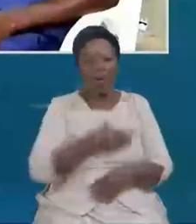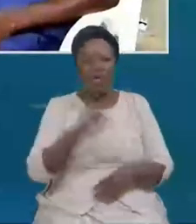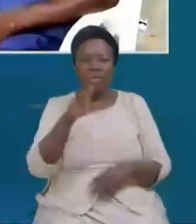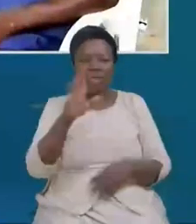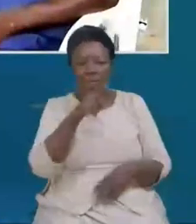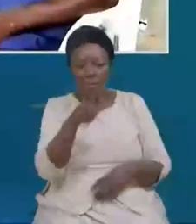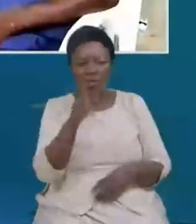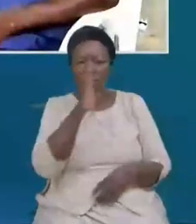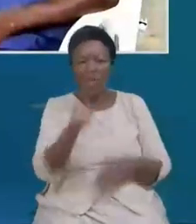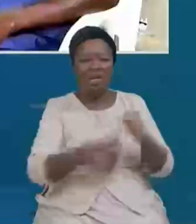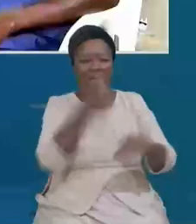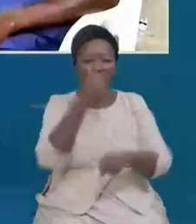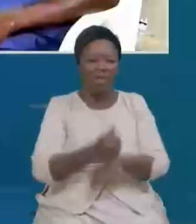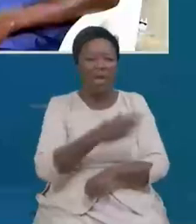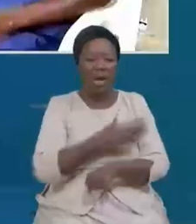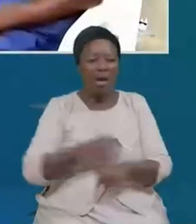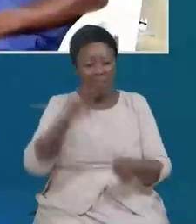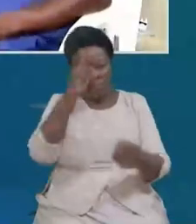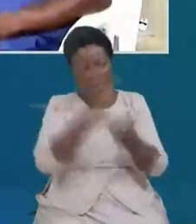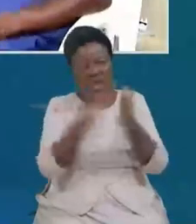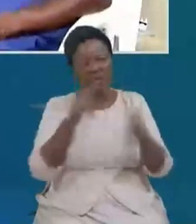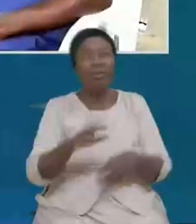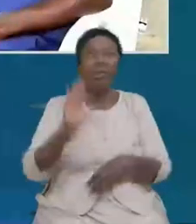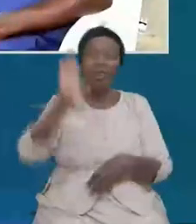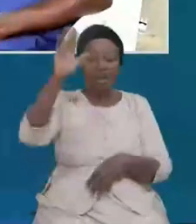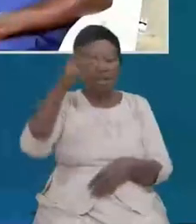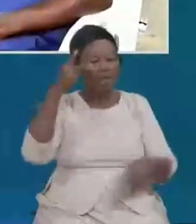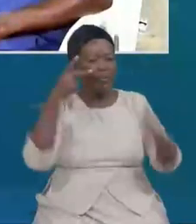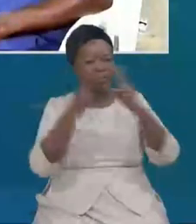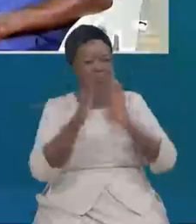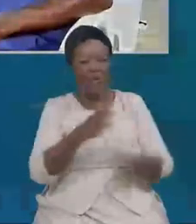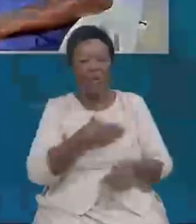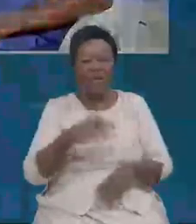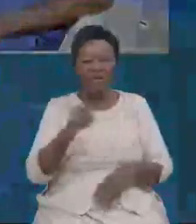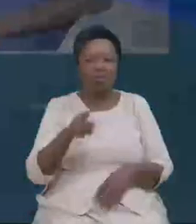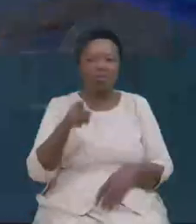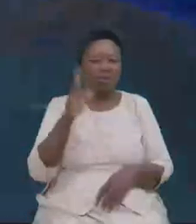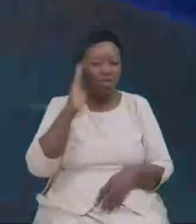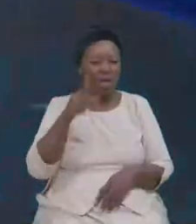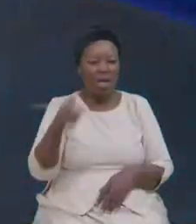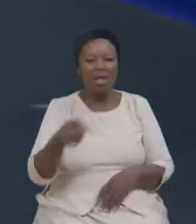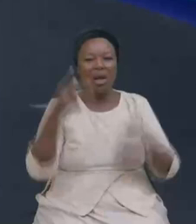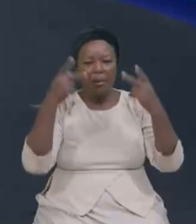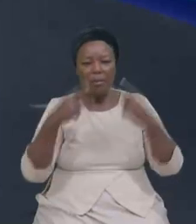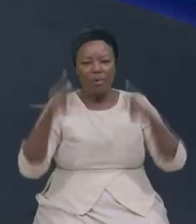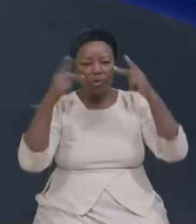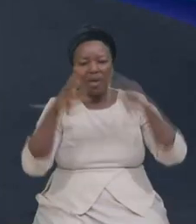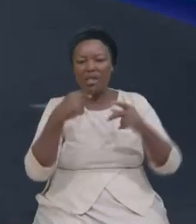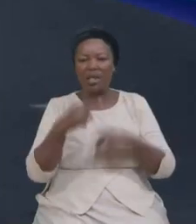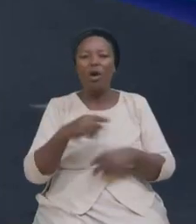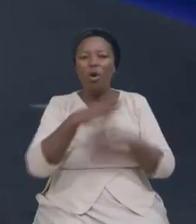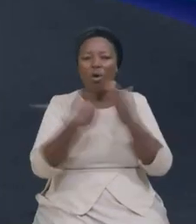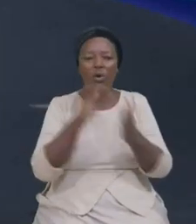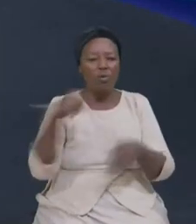Confiez-vous en ses prophètes et vous réussirez. » Il dit, « Tout ce qu'il nous faut faire, c'est